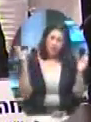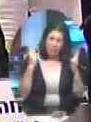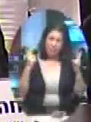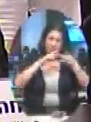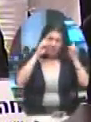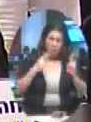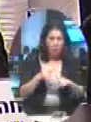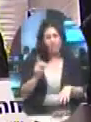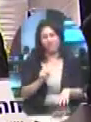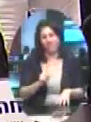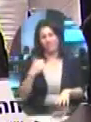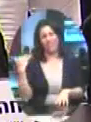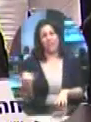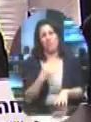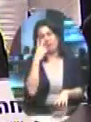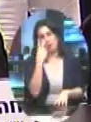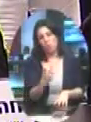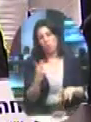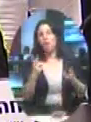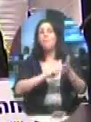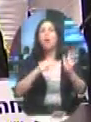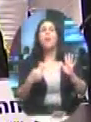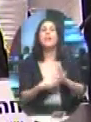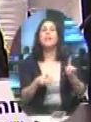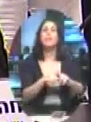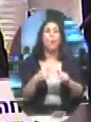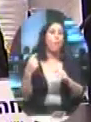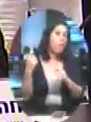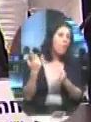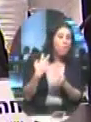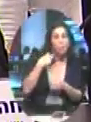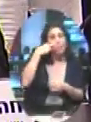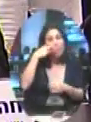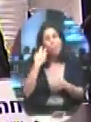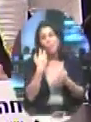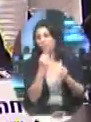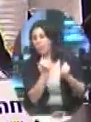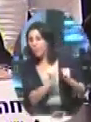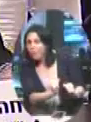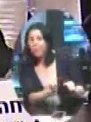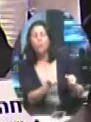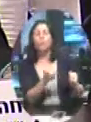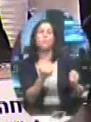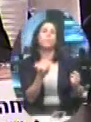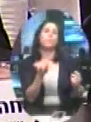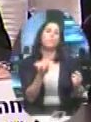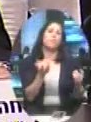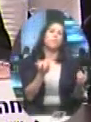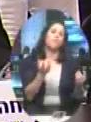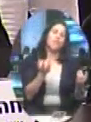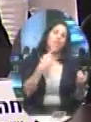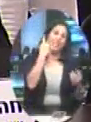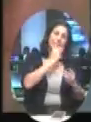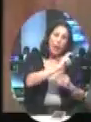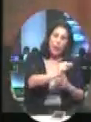תמיד ביקורים על בסיס פוליטי, לחזק או להזדהות עם ה... אסיר, המחבל,